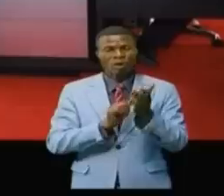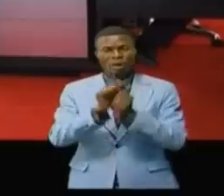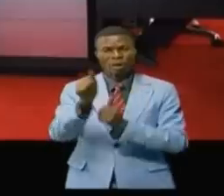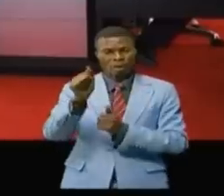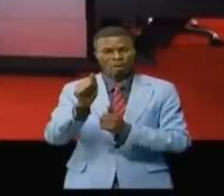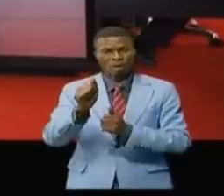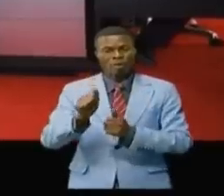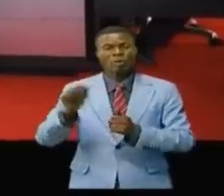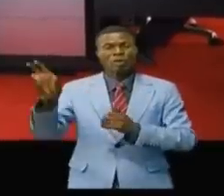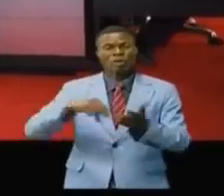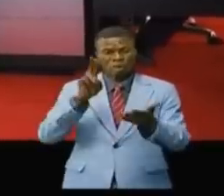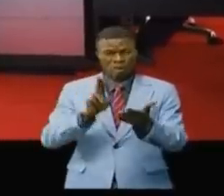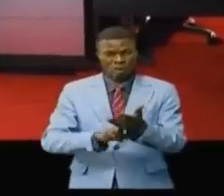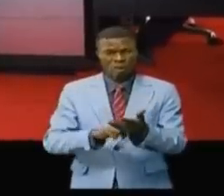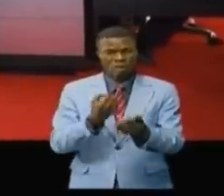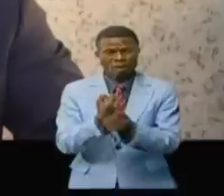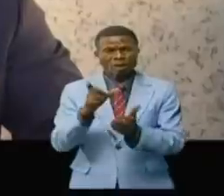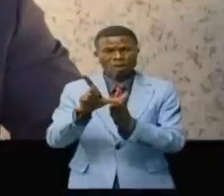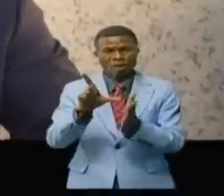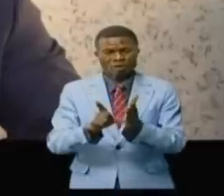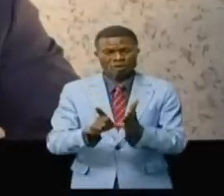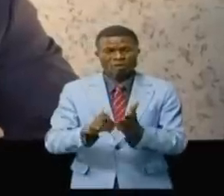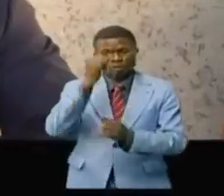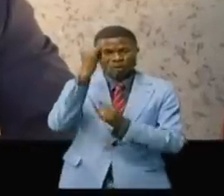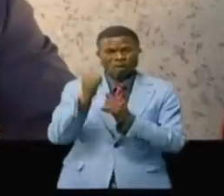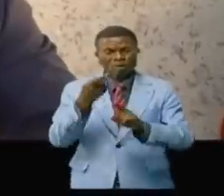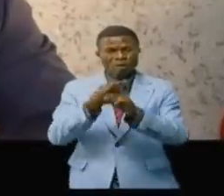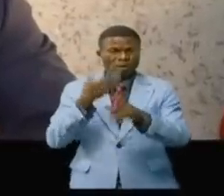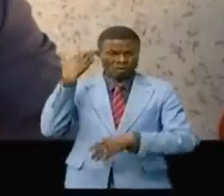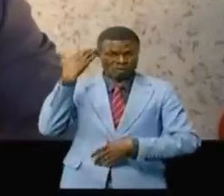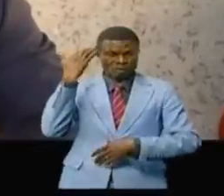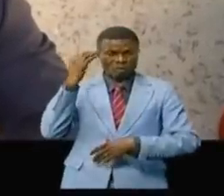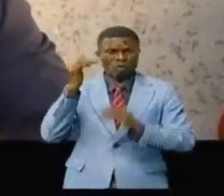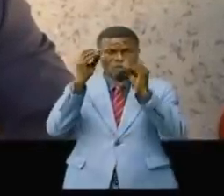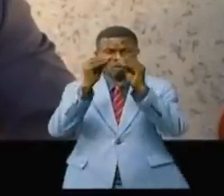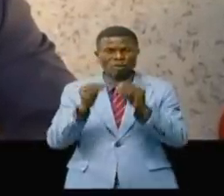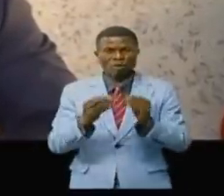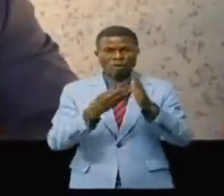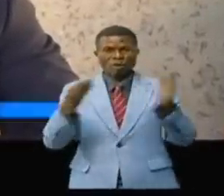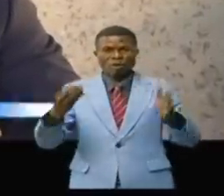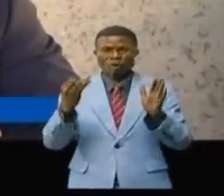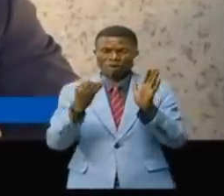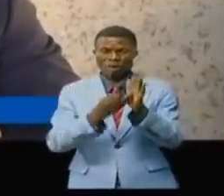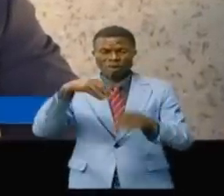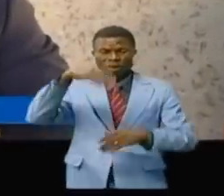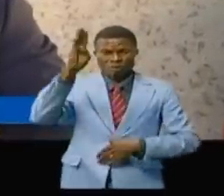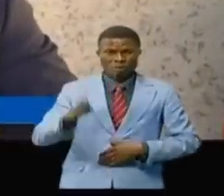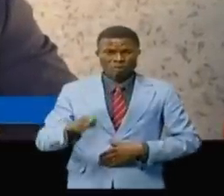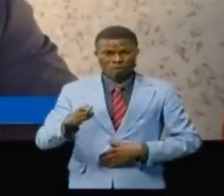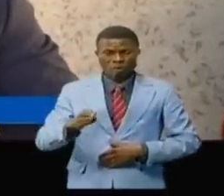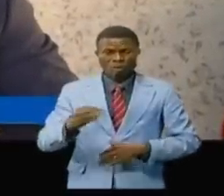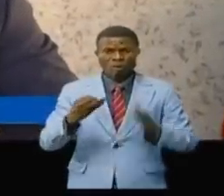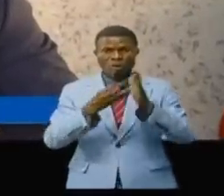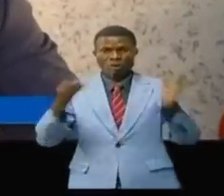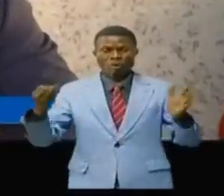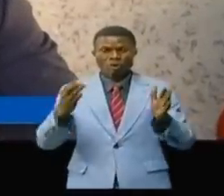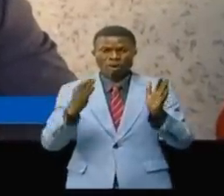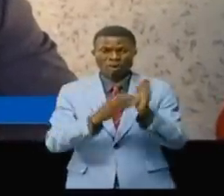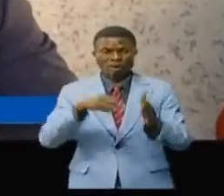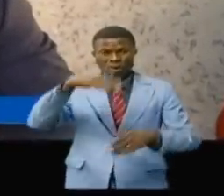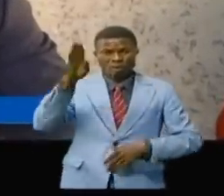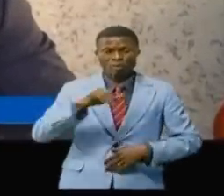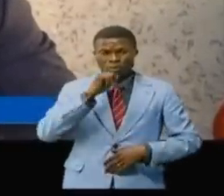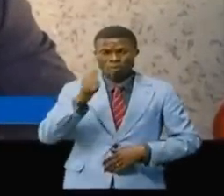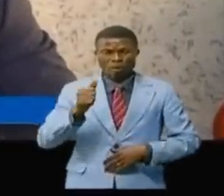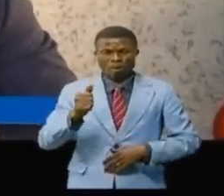des assignations. À la clôture du mois passé, nous avons plafonné avec 97%. D'ailleurs, ce n'était pas 97%, ça devrait